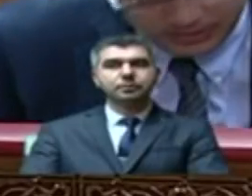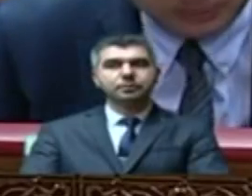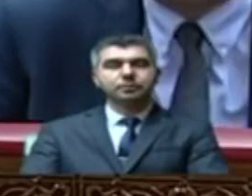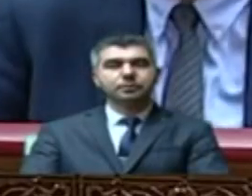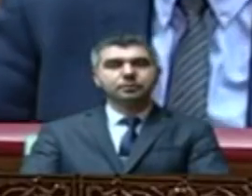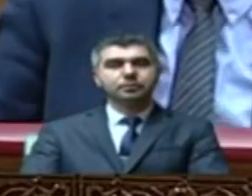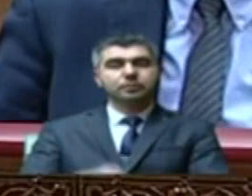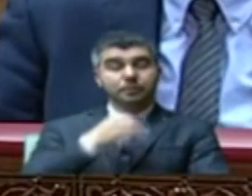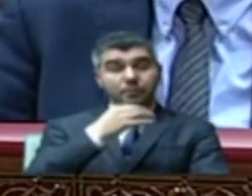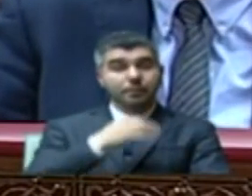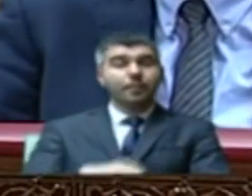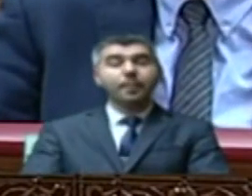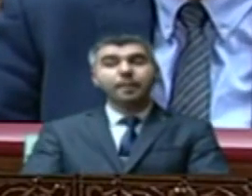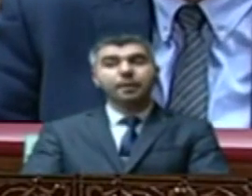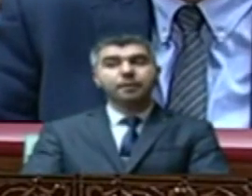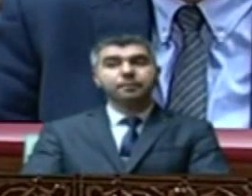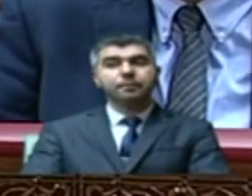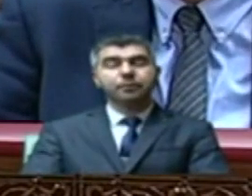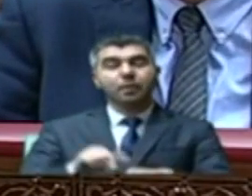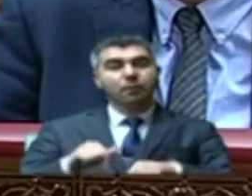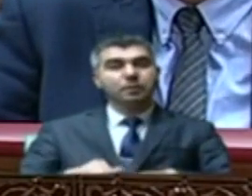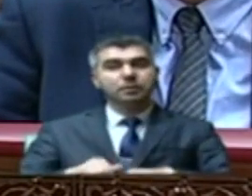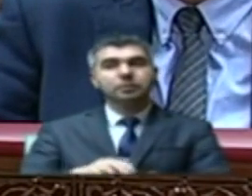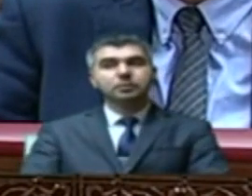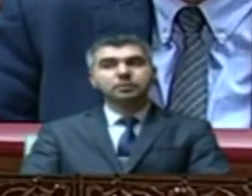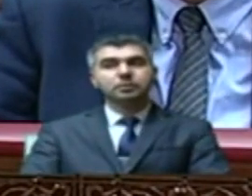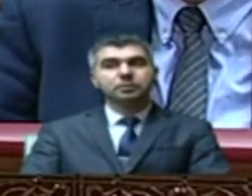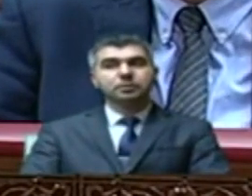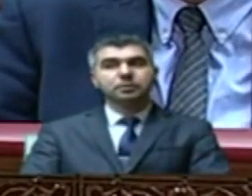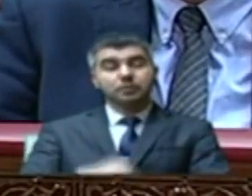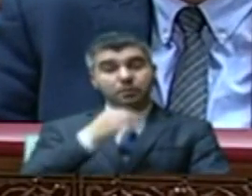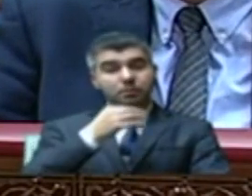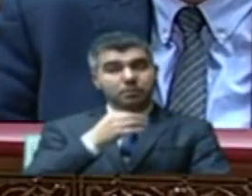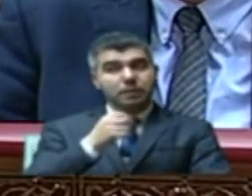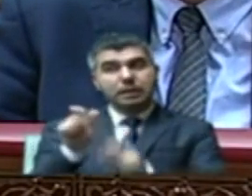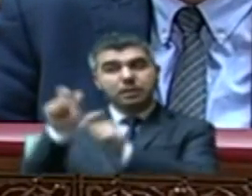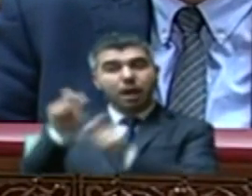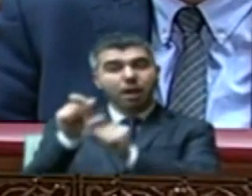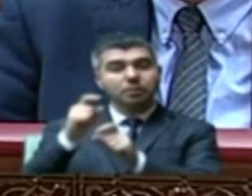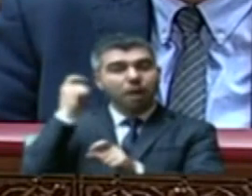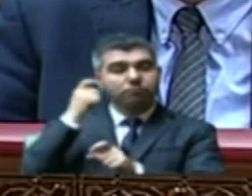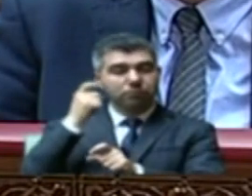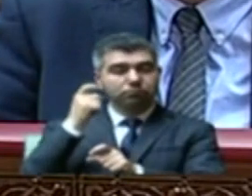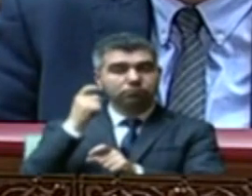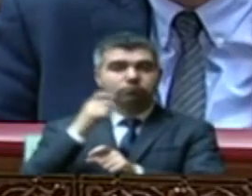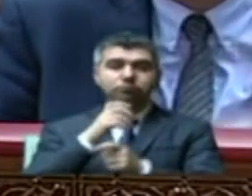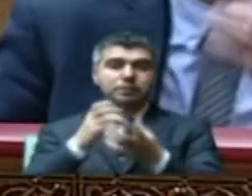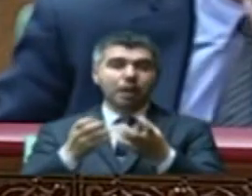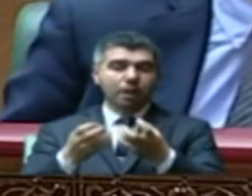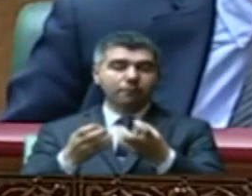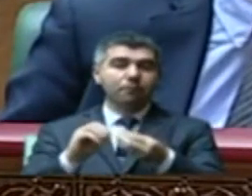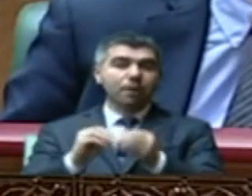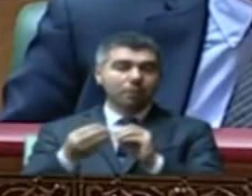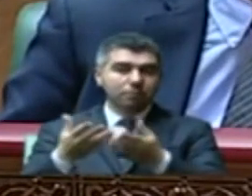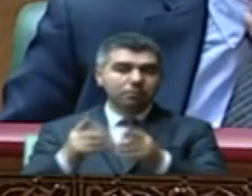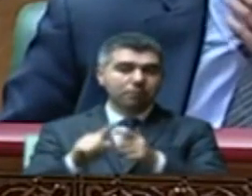سيدة كاتبة الدولة، وبطبيعة الحال يعني ننقل لكم انشغال ساكنة مدينة العيون حول هذا الموضوع ديال